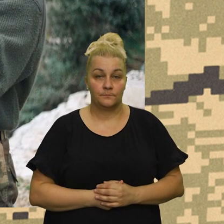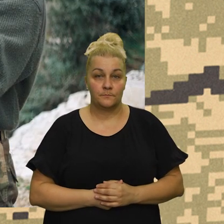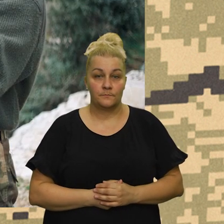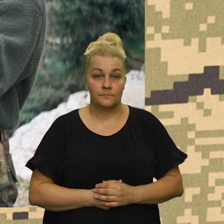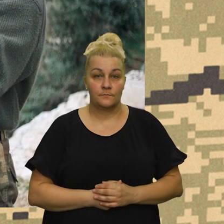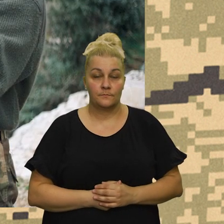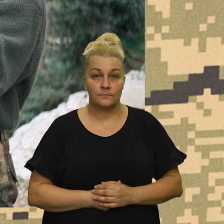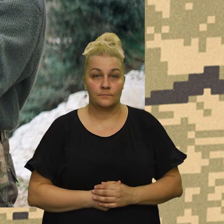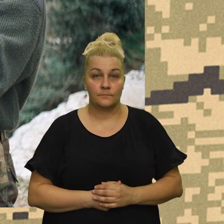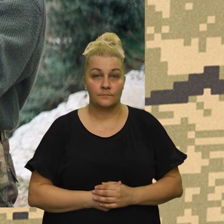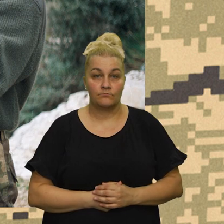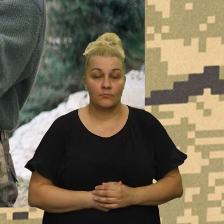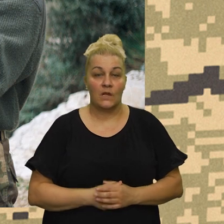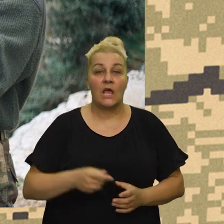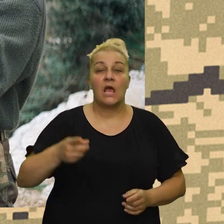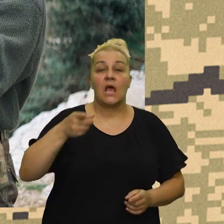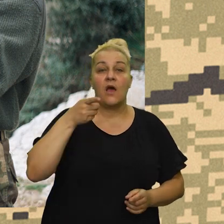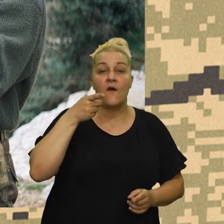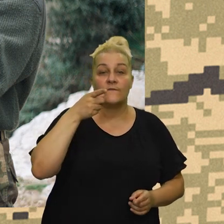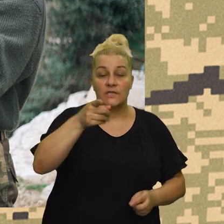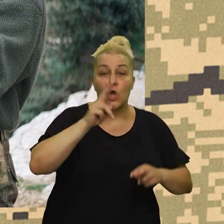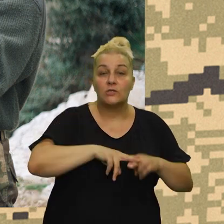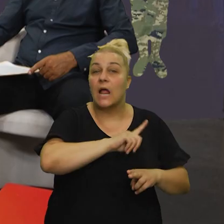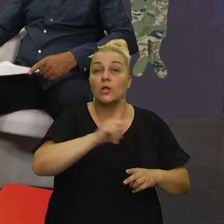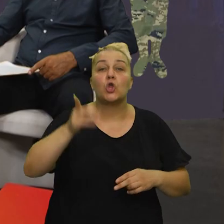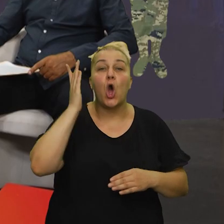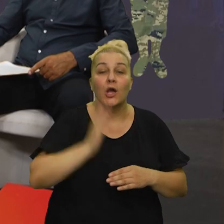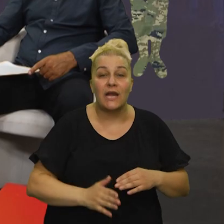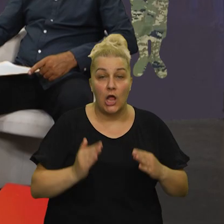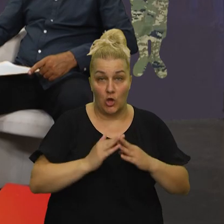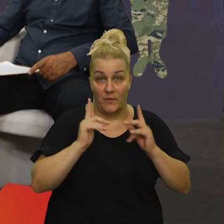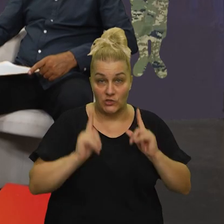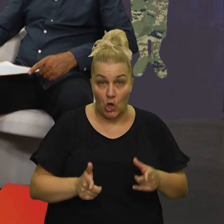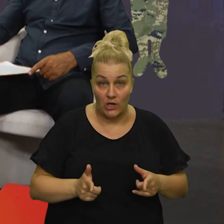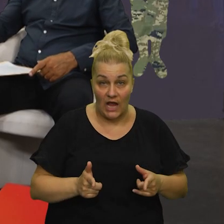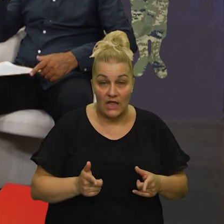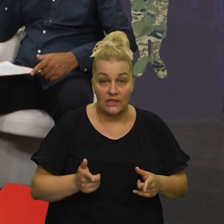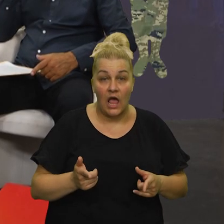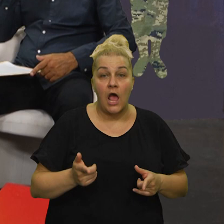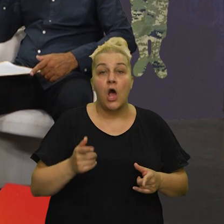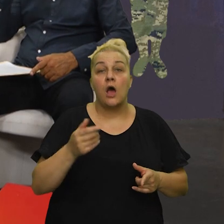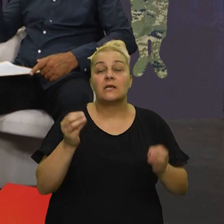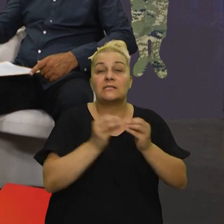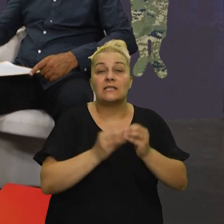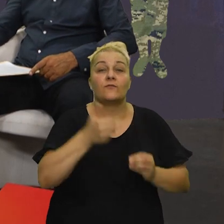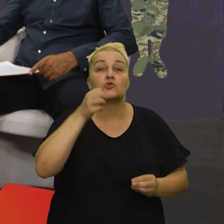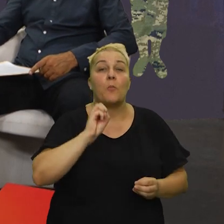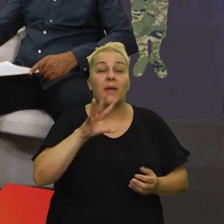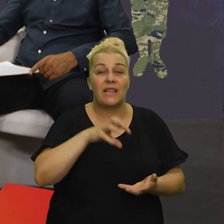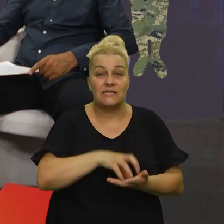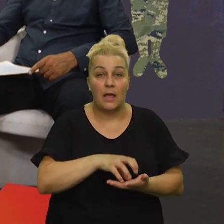Vi ste, Ivane, ostali do kraja domovinskog rata, do svih ratnih djelovanja u sastavu 115.